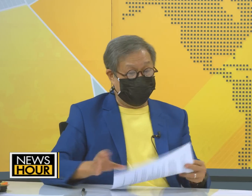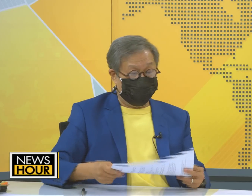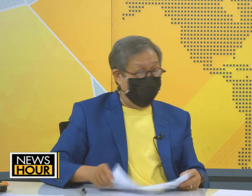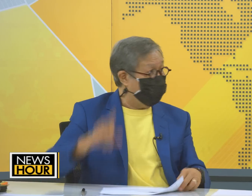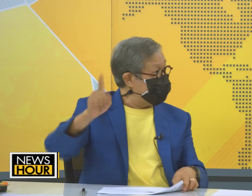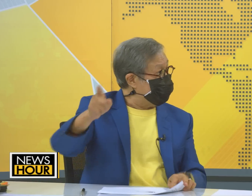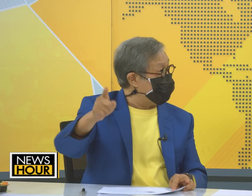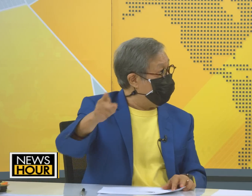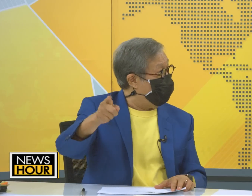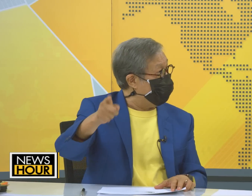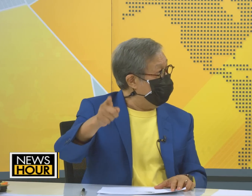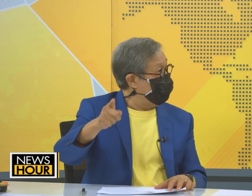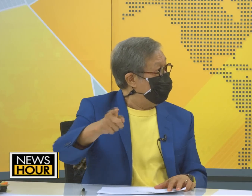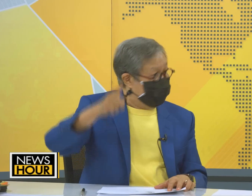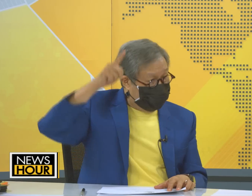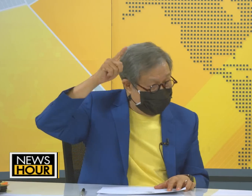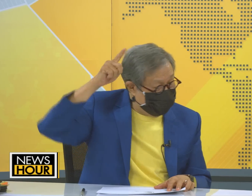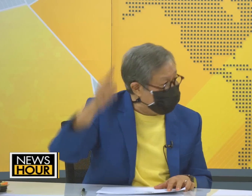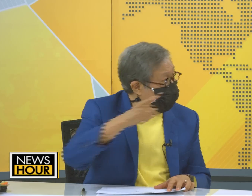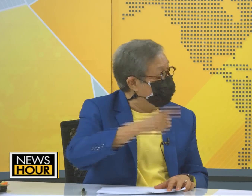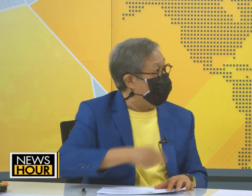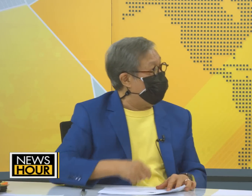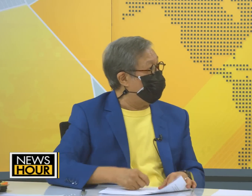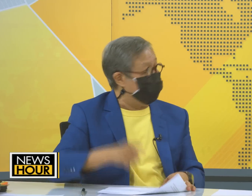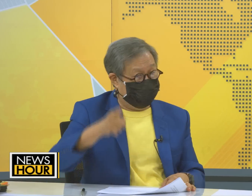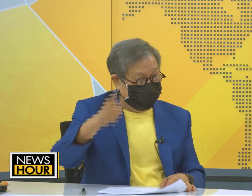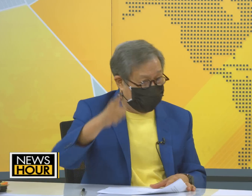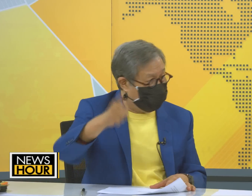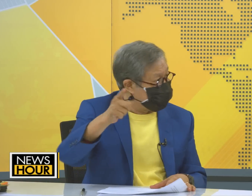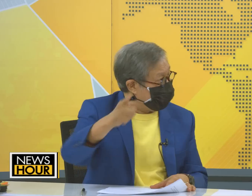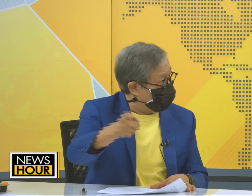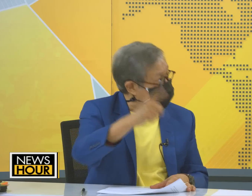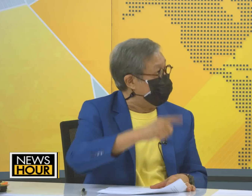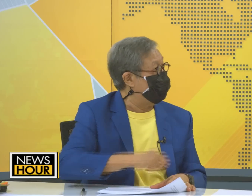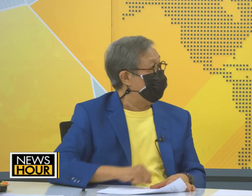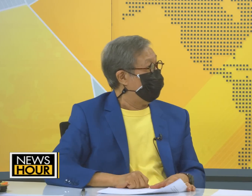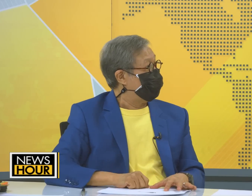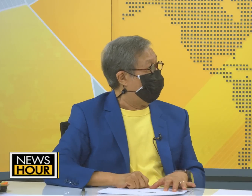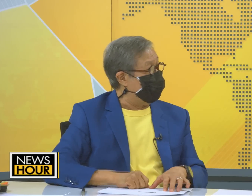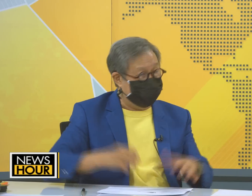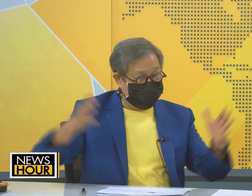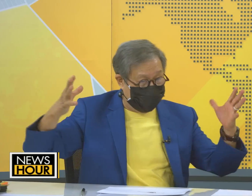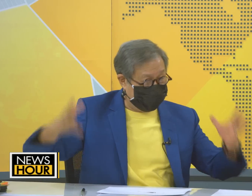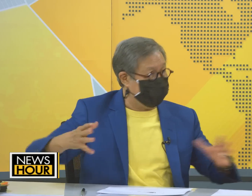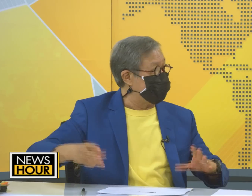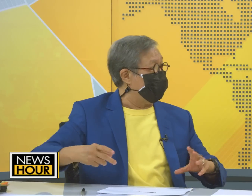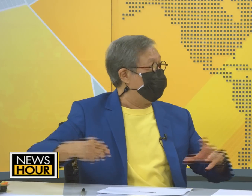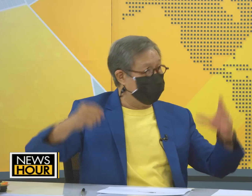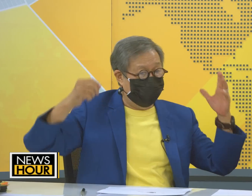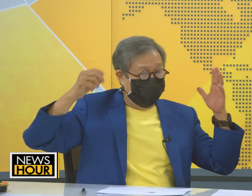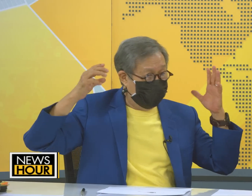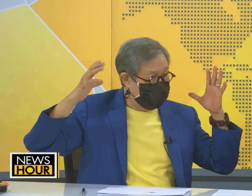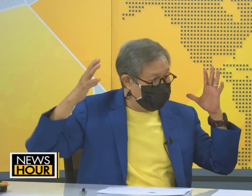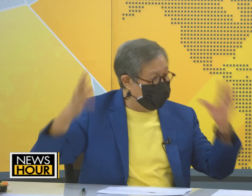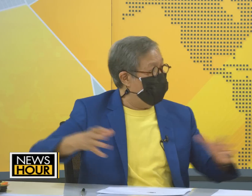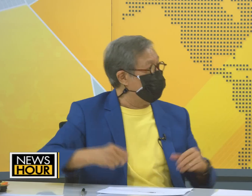เหมือนกับฮาสิกศม.ที่มันได้มาพอคุ Aphilakossayotinตอนนั้อาจาร์ไก่สาครค